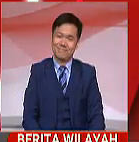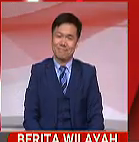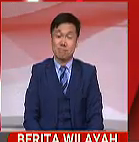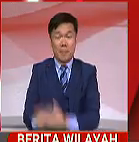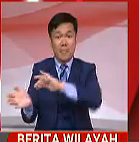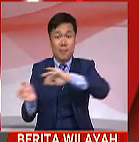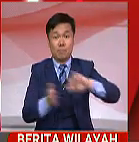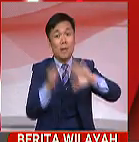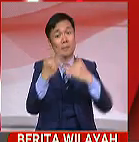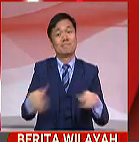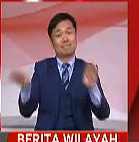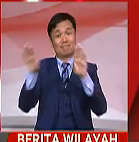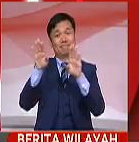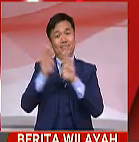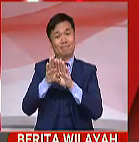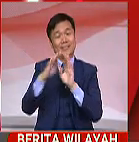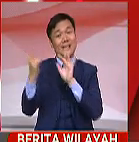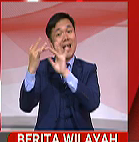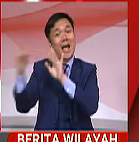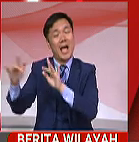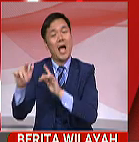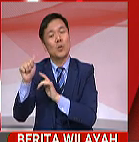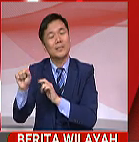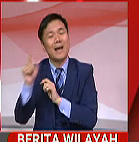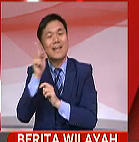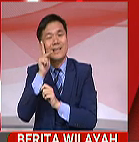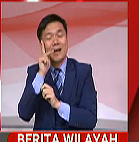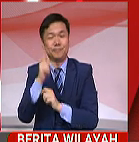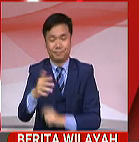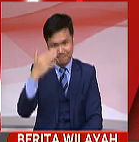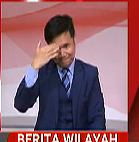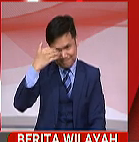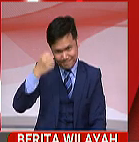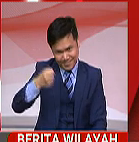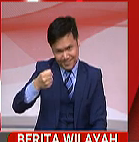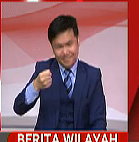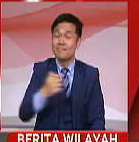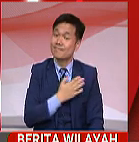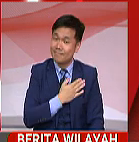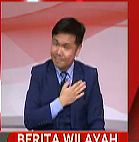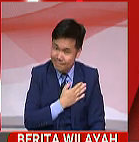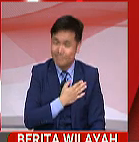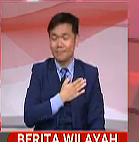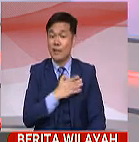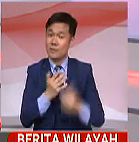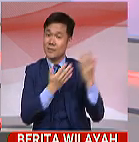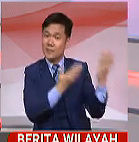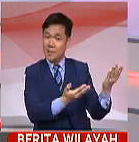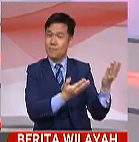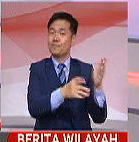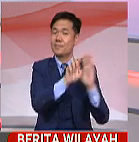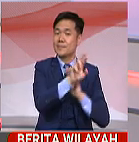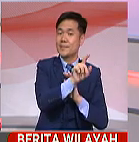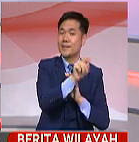Laporan itu tadi mengakhiri lintas langsung dari Alustar untuk petang ini. Assalamualaikum dan salam sejahtera. Kembali ke Angkasa Puri.